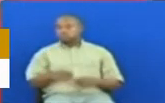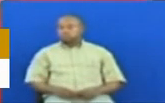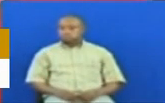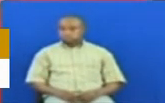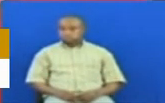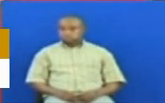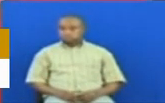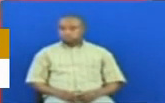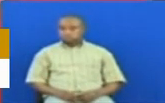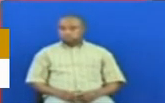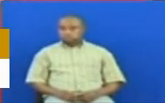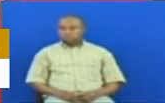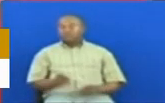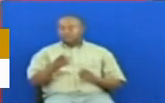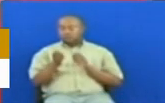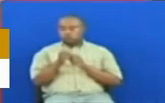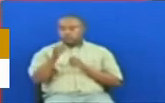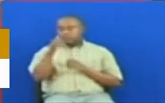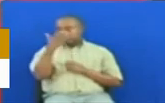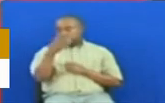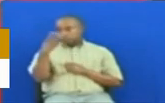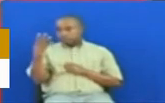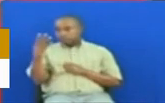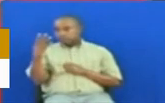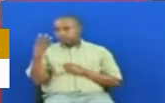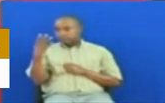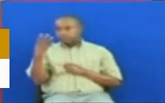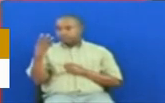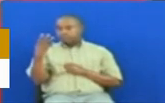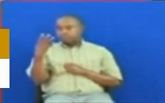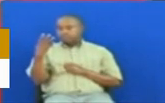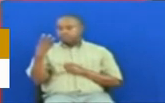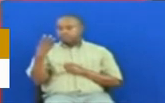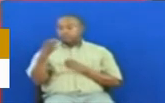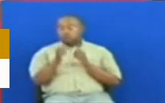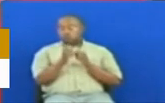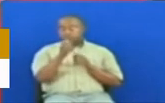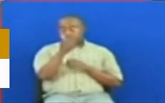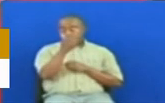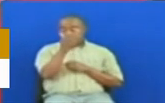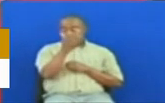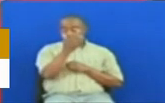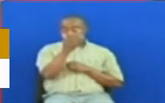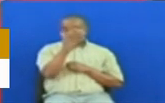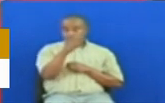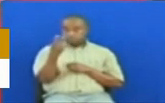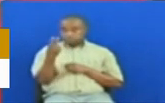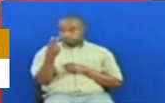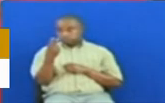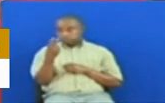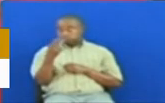kutakuwa na 15.4. Ile miaka mitatu. 15.2 ya. Ifafanue tu.